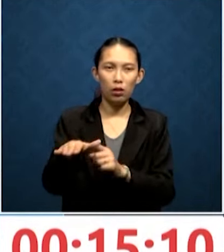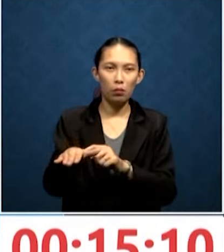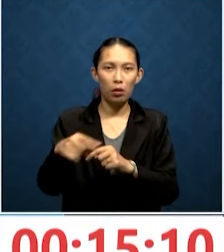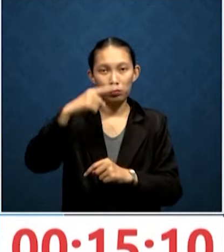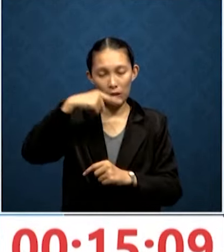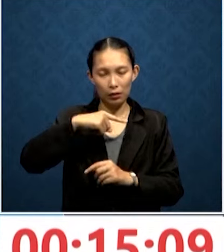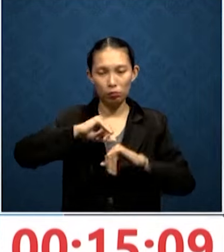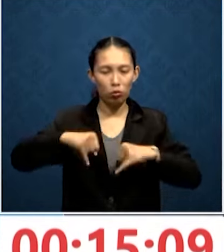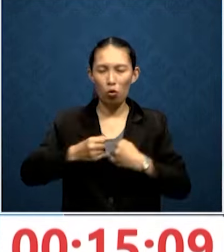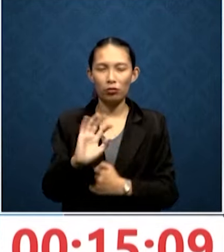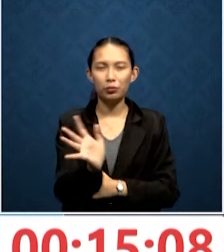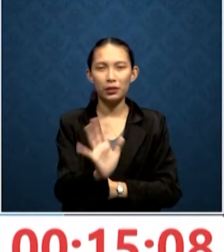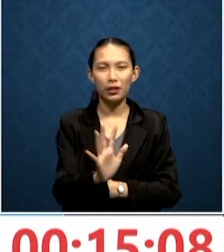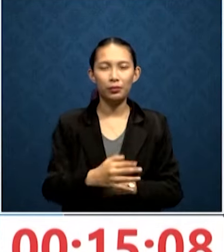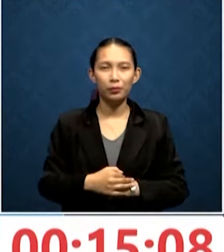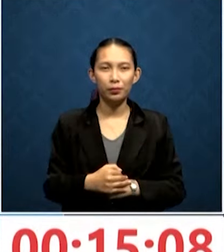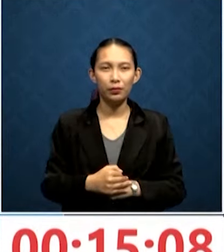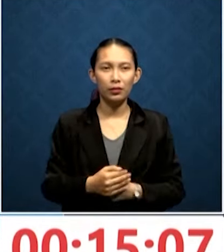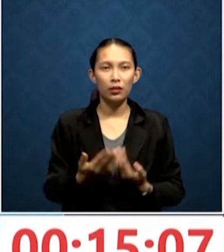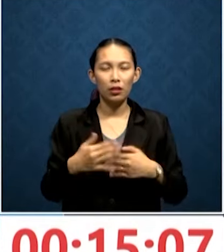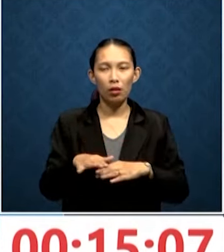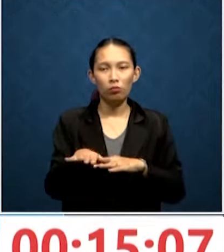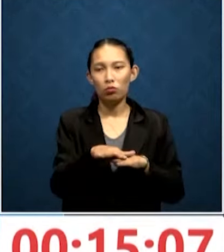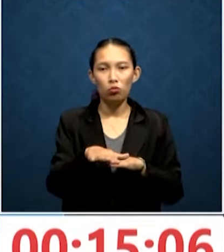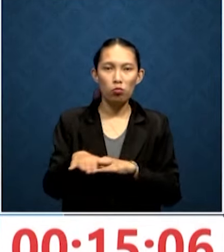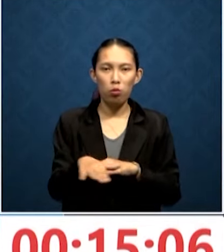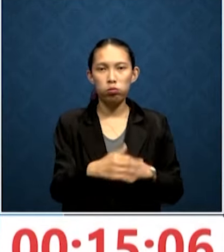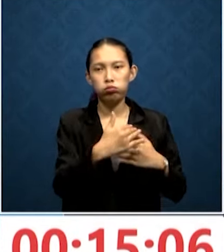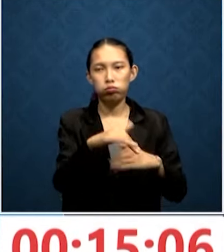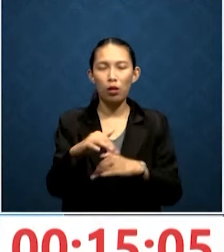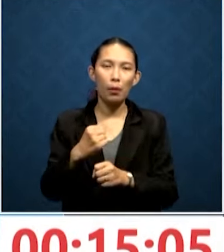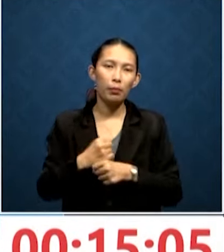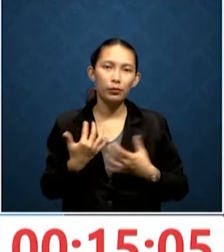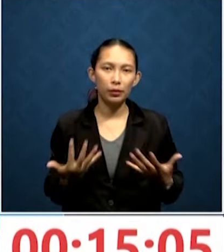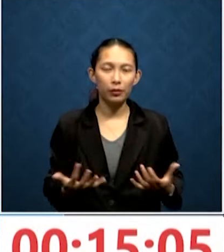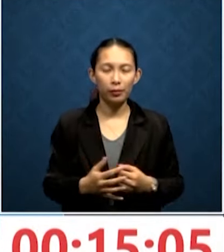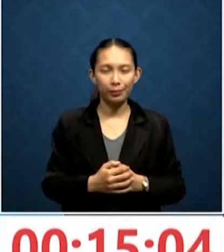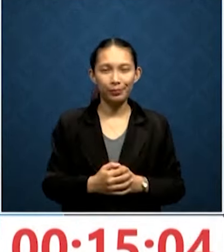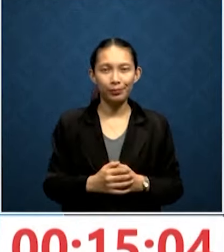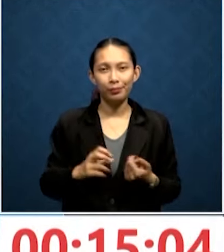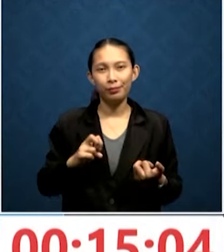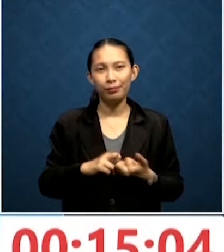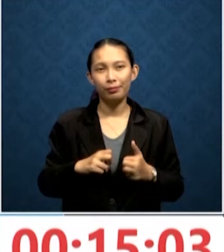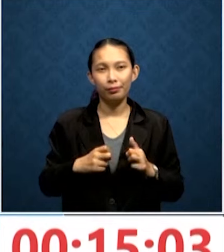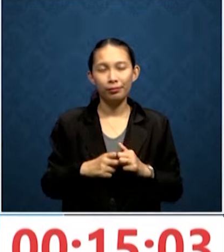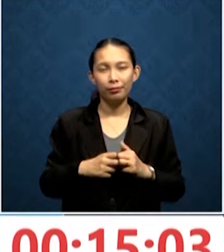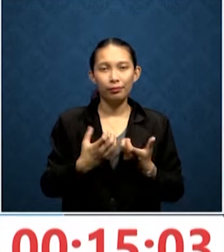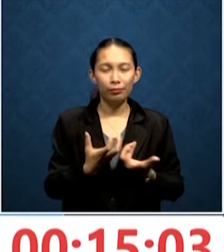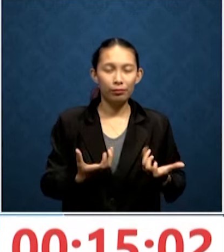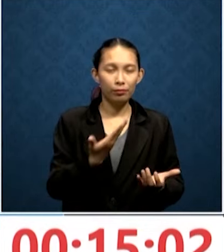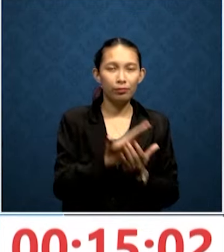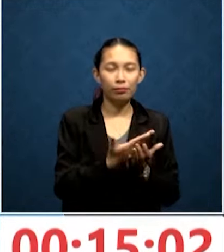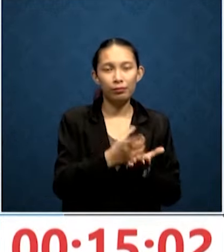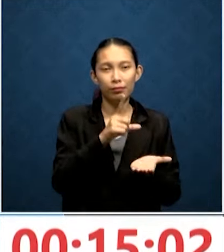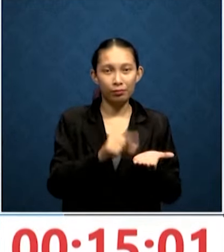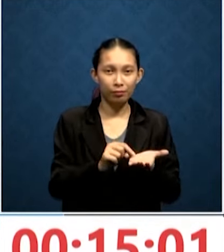การไทยแล้วขนส่งจะอยู่กันได้อย่างไรปัญหาสินค้าราคาถูก